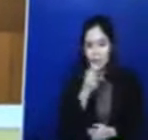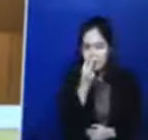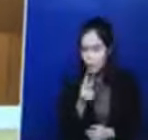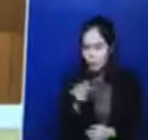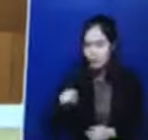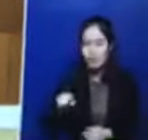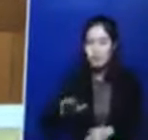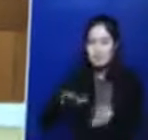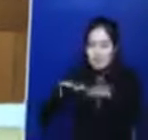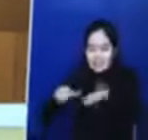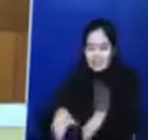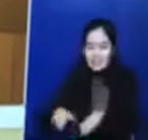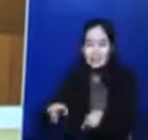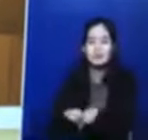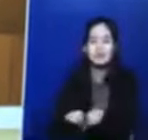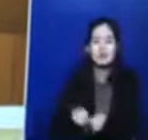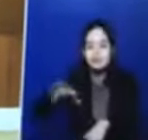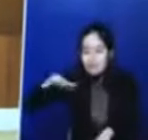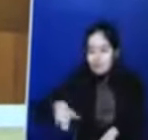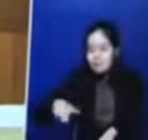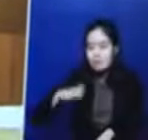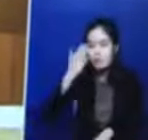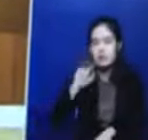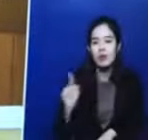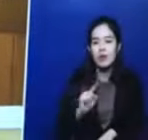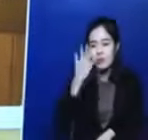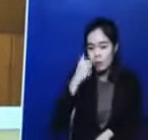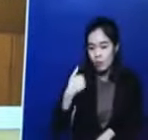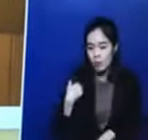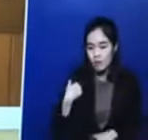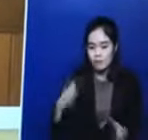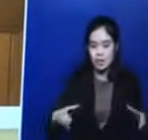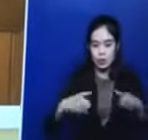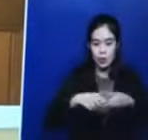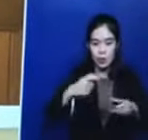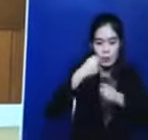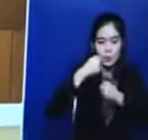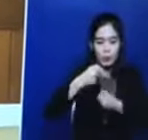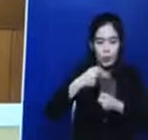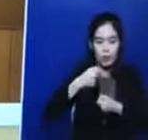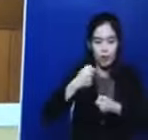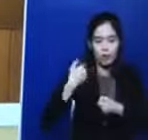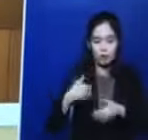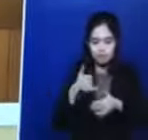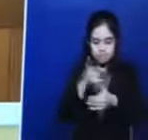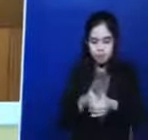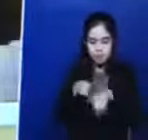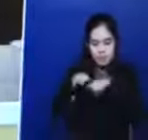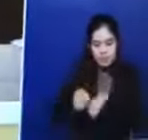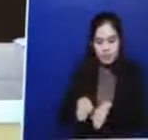ทุกวันเพราะว่าท่านก็ไปหลบอยู่หลังม็อบทุกวันอยู่เหมือนกันแหละนะครับขอบคุณครับสวัสดีครับ